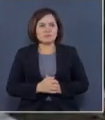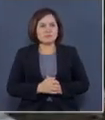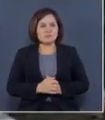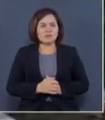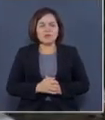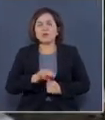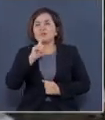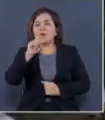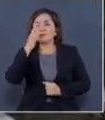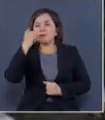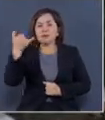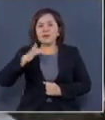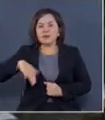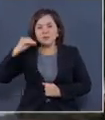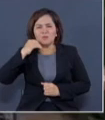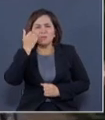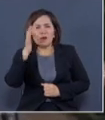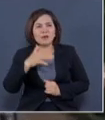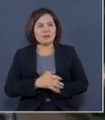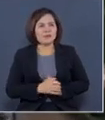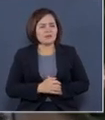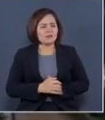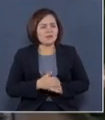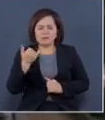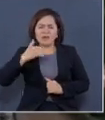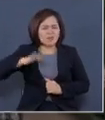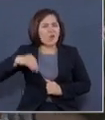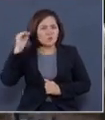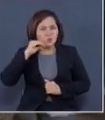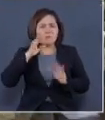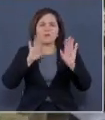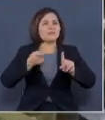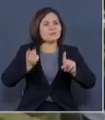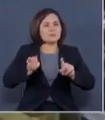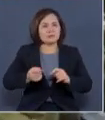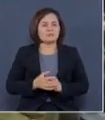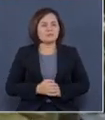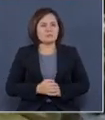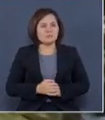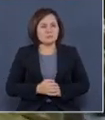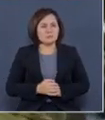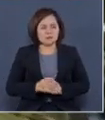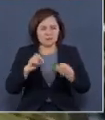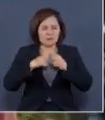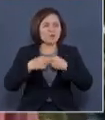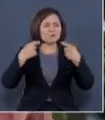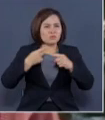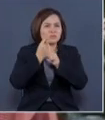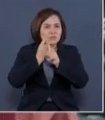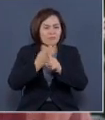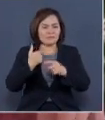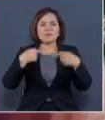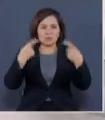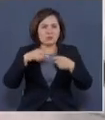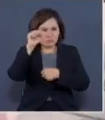ไม่อายมั้งเหรอมาสายทุกวันอะ เขามาทุกวันอะไรอย่างนี้ ทุกวันสายทุกวันครับก็ถึงได้เกิดเรื่องไง แล้วก็มีการโต้เถีย